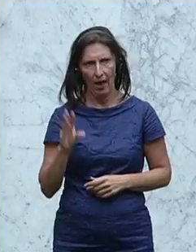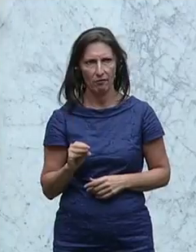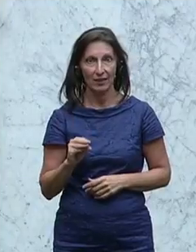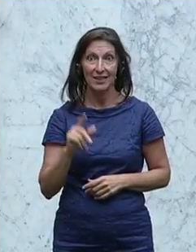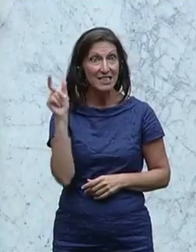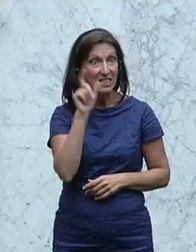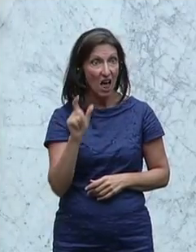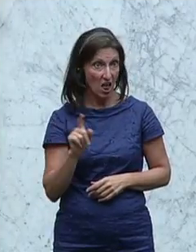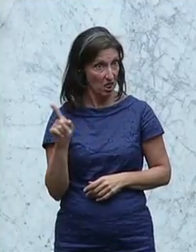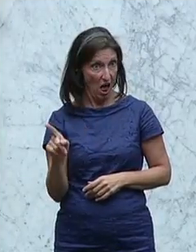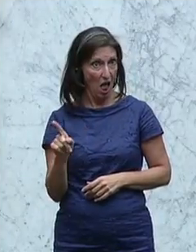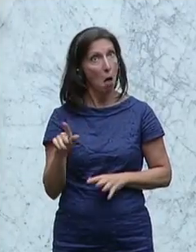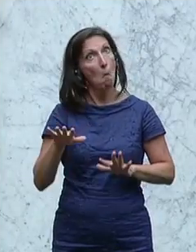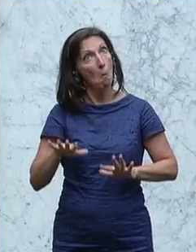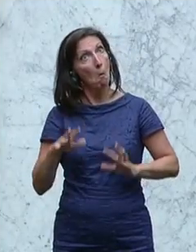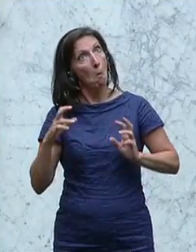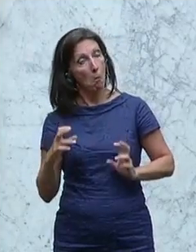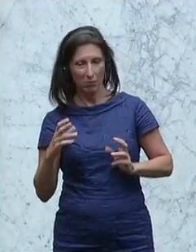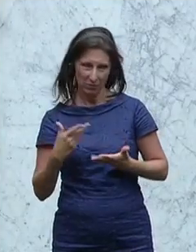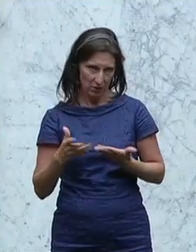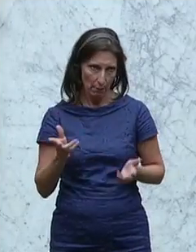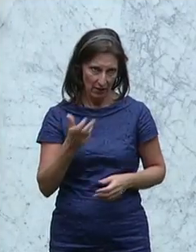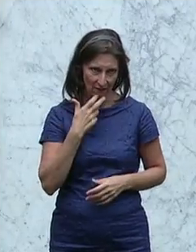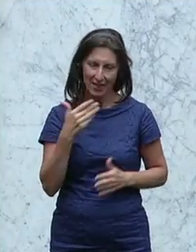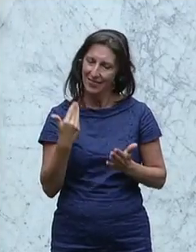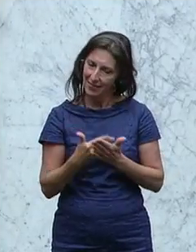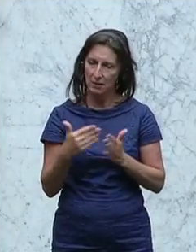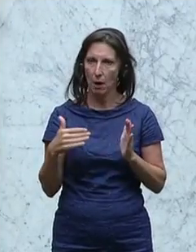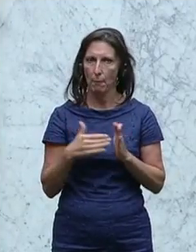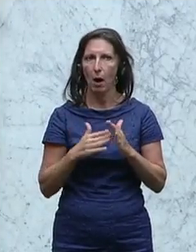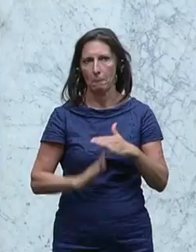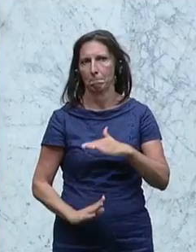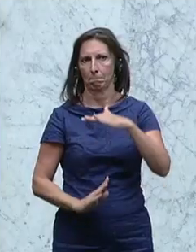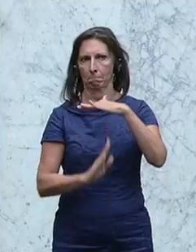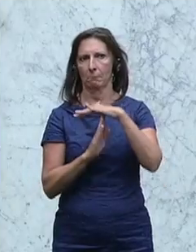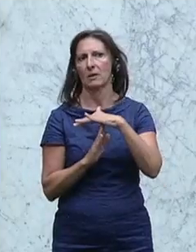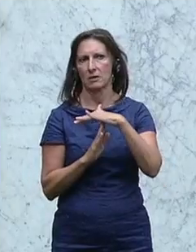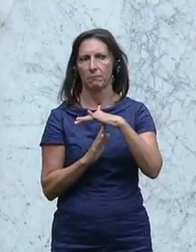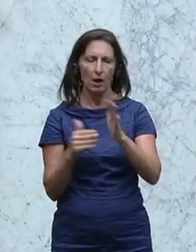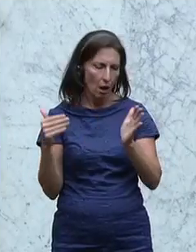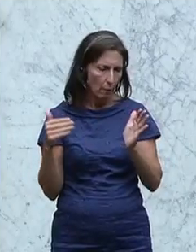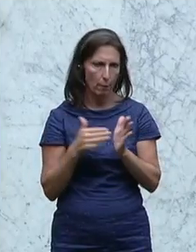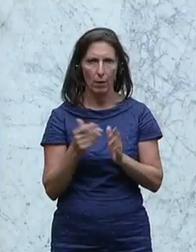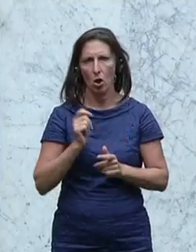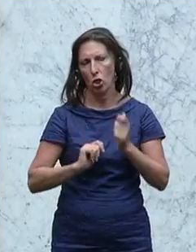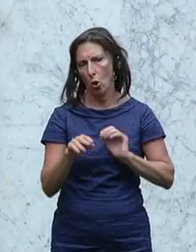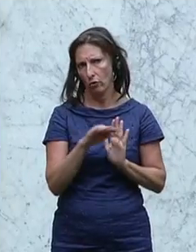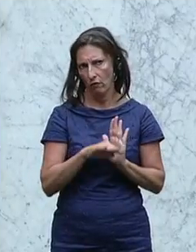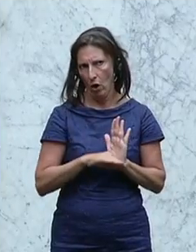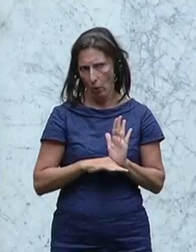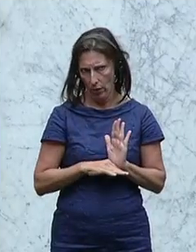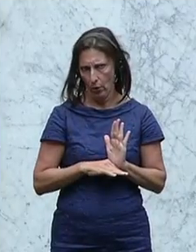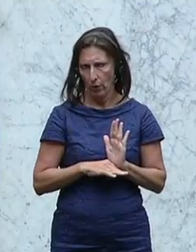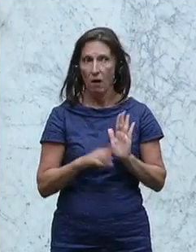Italien will aber kaum einer bleiben und deshalb brauchen wir die Obergrenze und brauchen wir die Notverordnung, die uns erlaubt, im Falle des